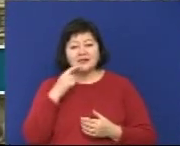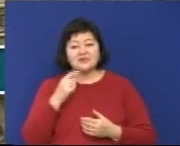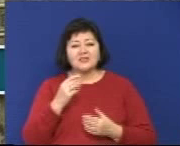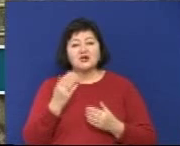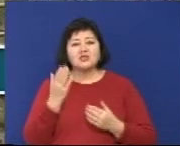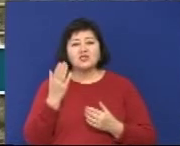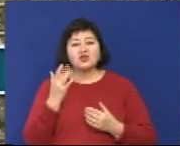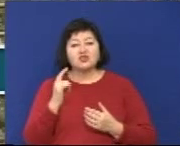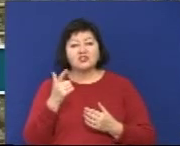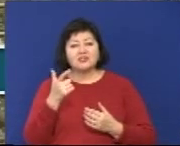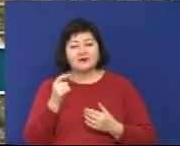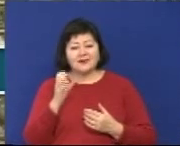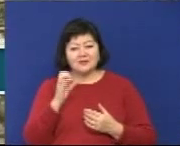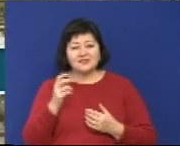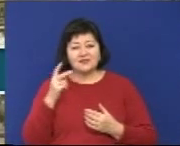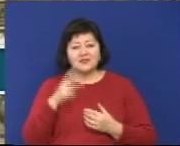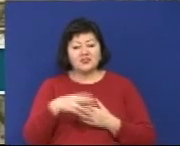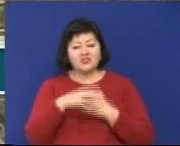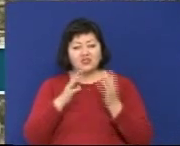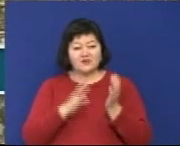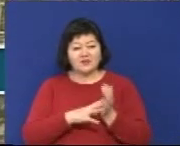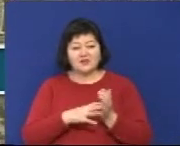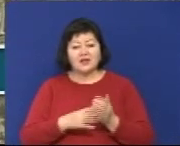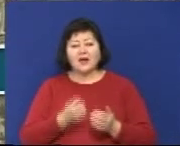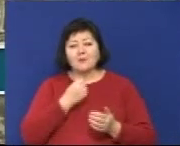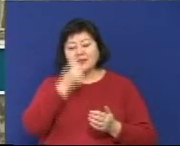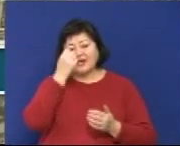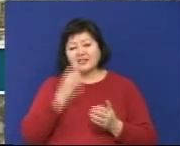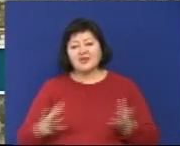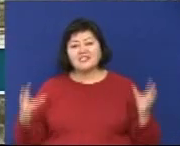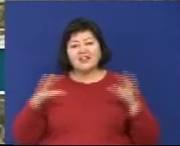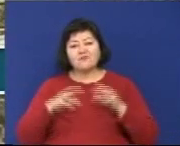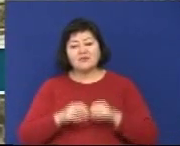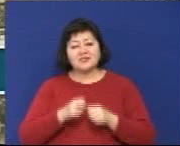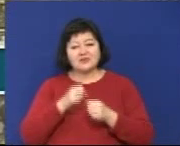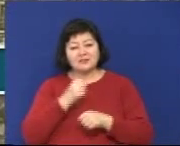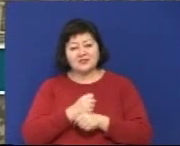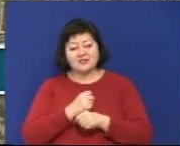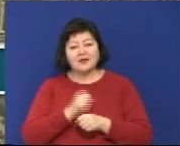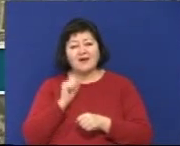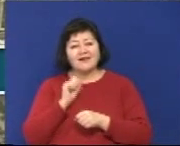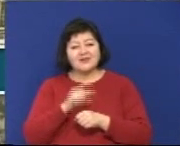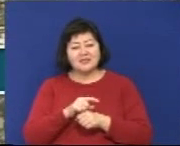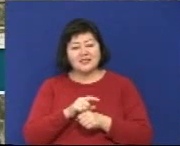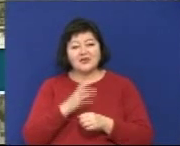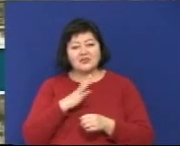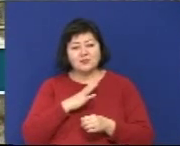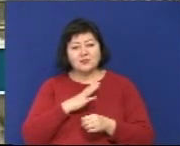с военнослужащими Российской Федерации. Благодаря совместным действиям задачи данного учения были